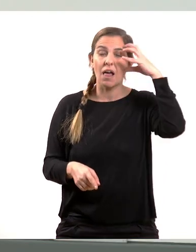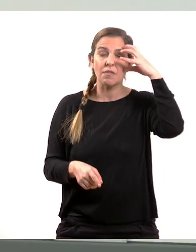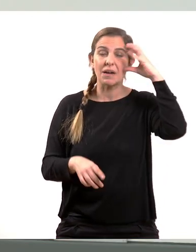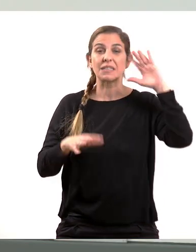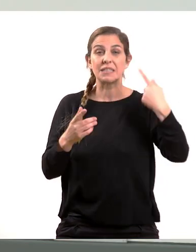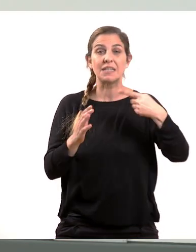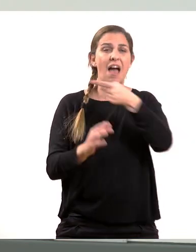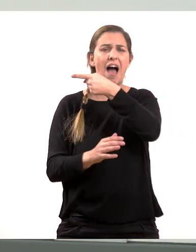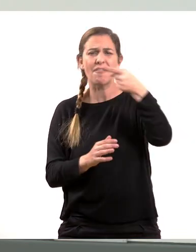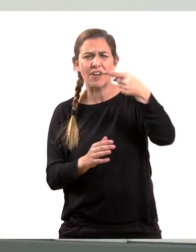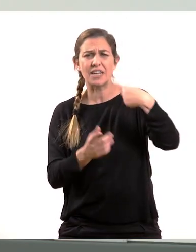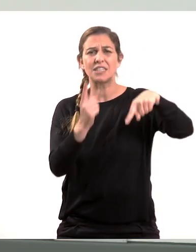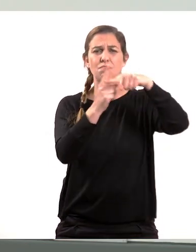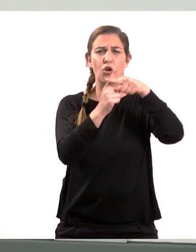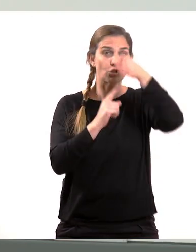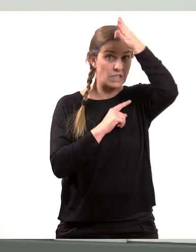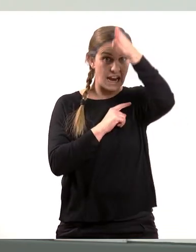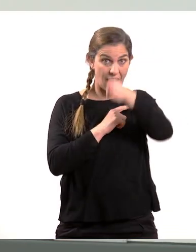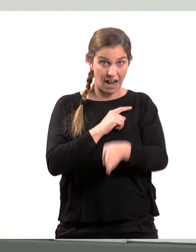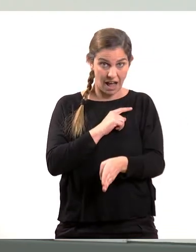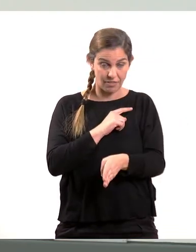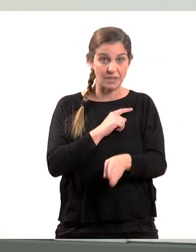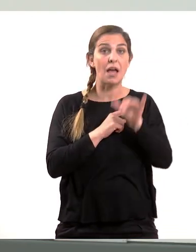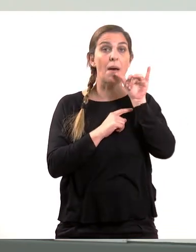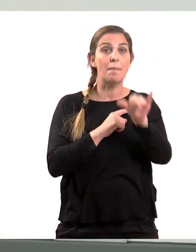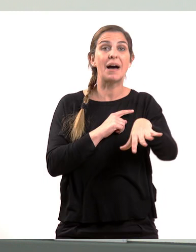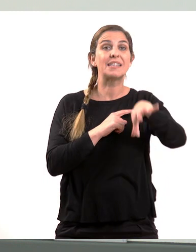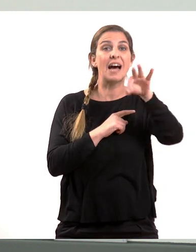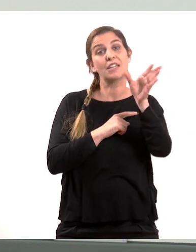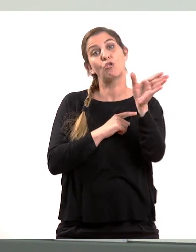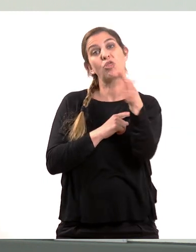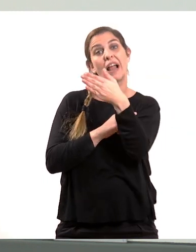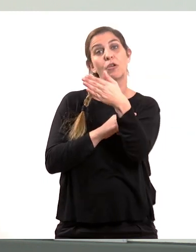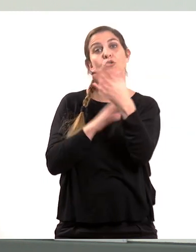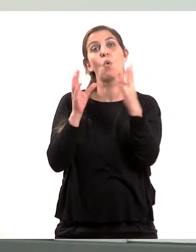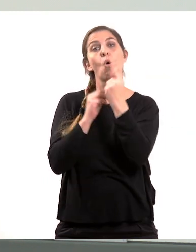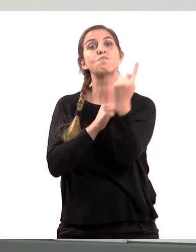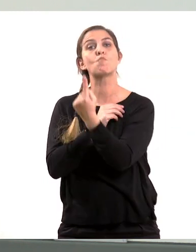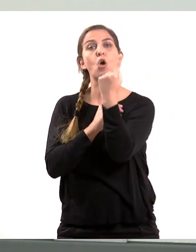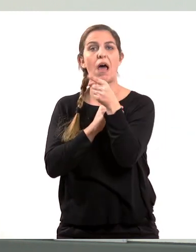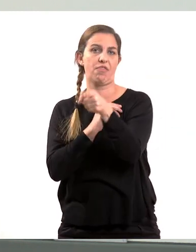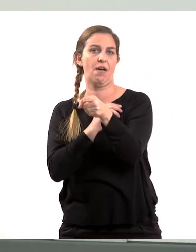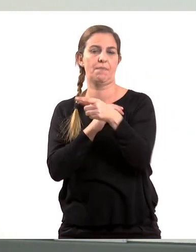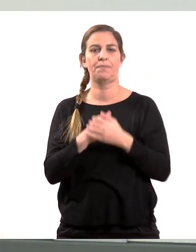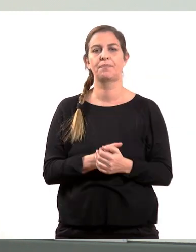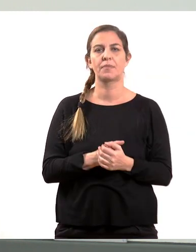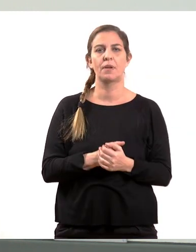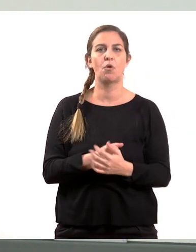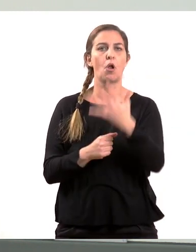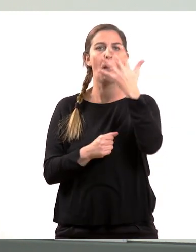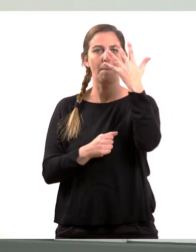πράξεις, να το θυμάστε καλά, ξεκινάμε από το τέλος, από τις μονάδες. Πάμε τώρα λοιπόν. 2 από